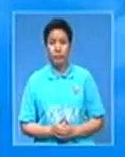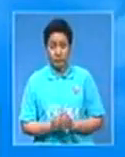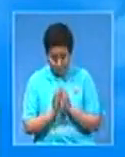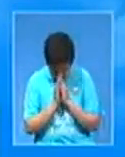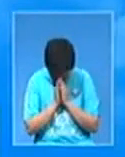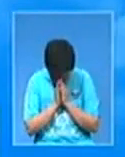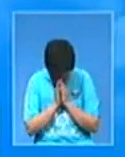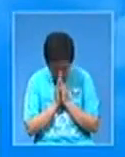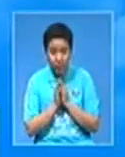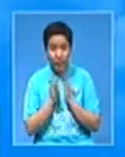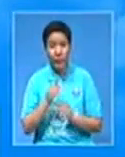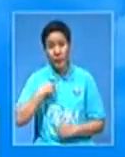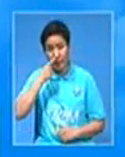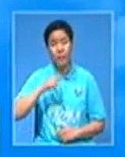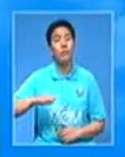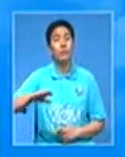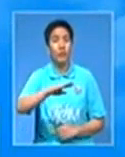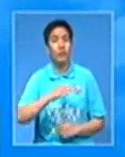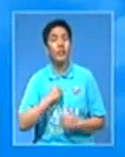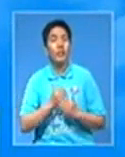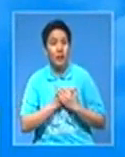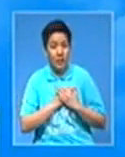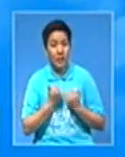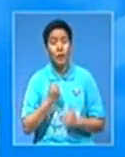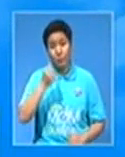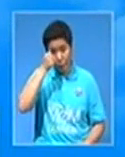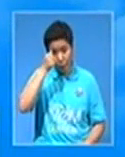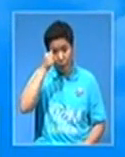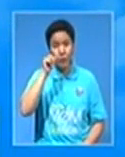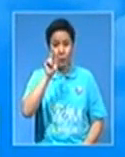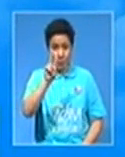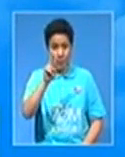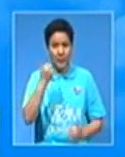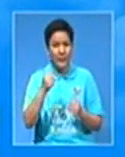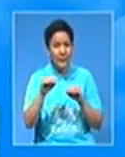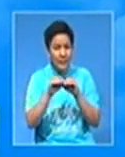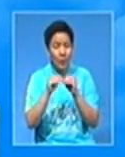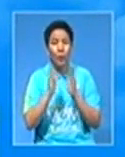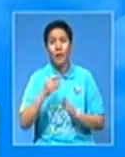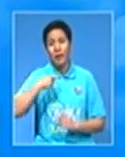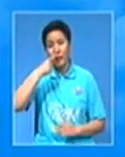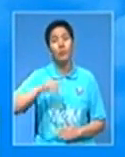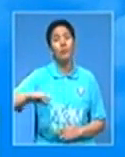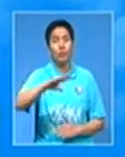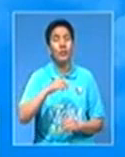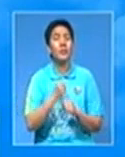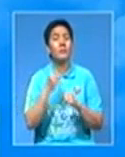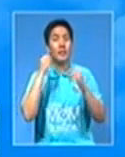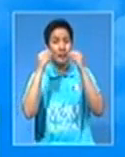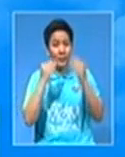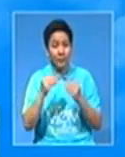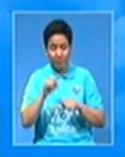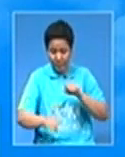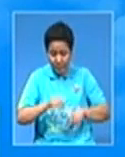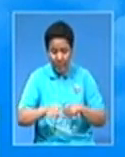สวัสดีครับพ่อแม่พี่น้องชาวไทยที่รักทุกท่านอีก2วันประชาชนชาวไทยก็จะได้ร่วมใจกันทำกิจกรรมไ